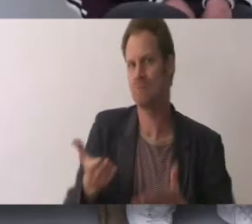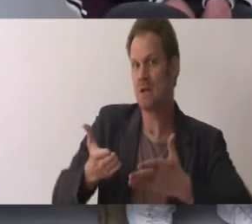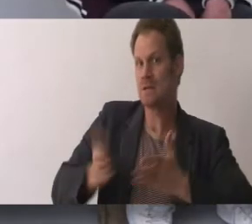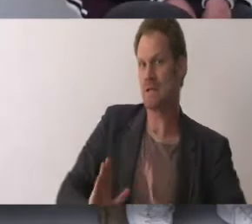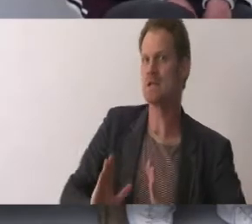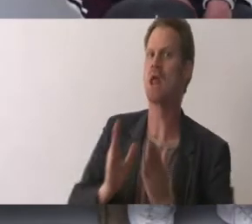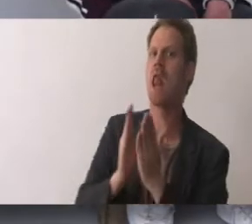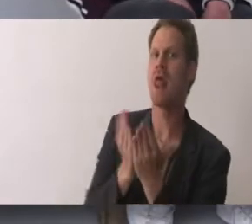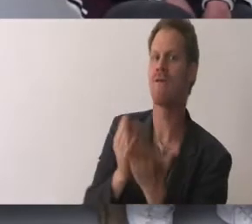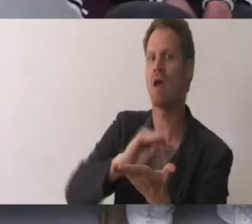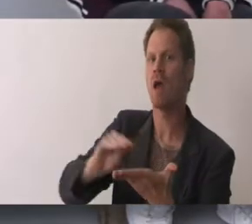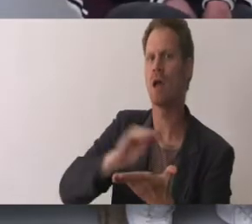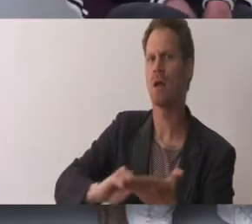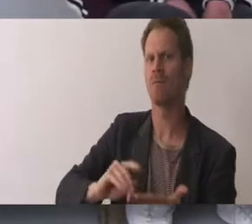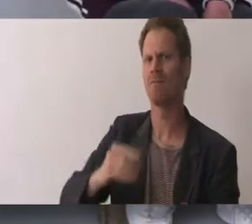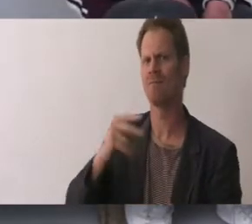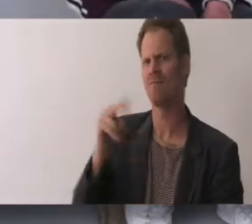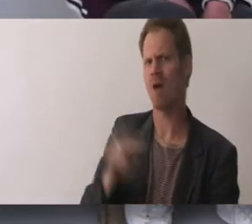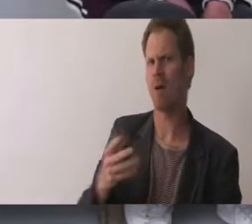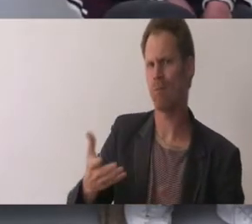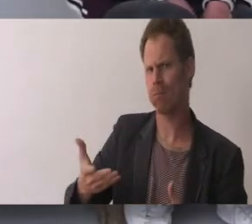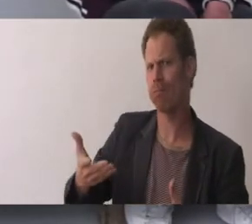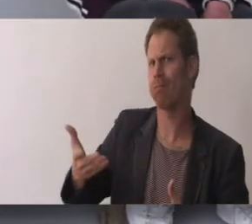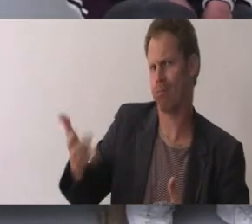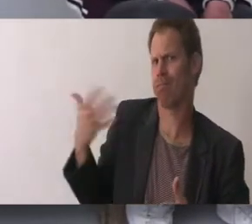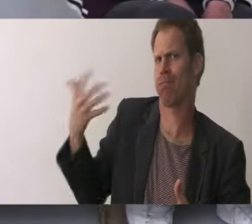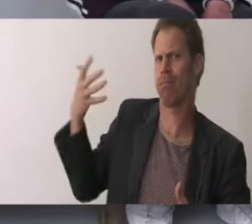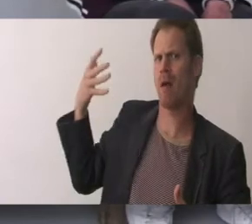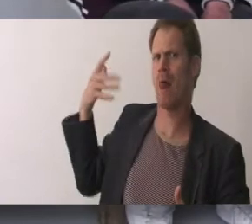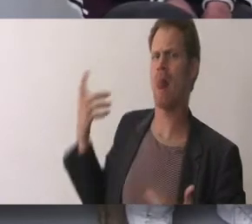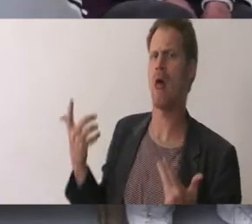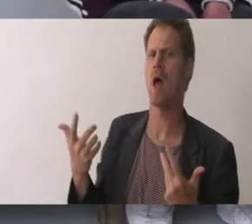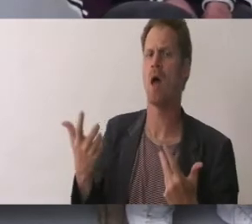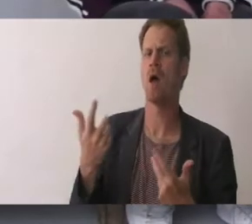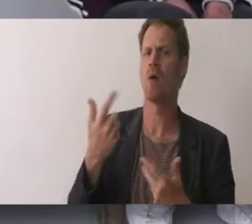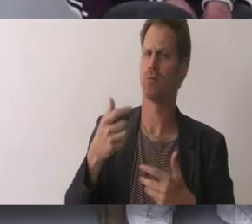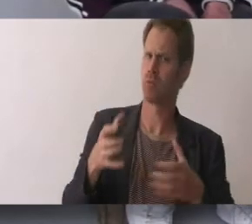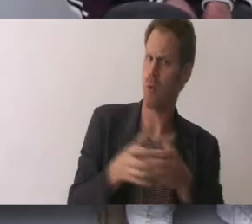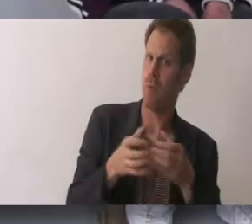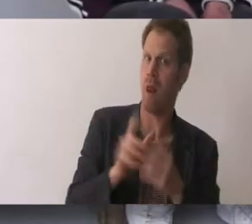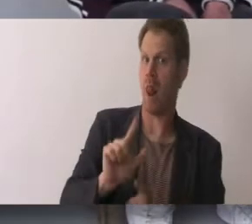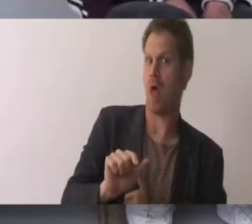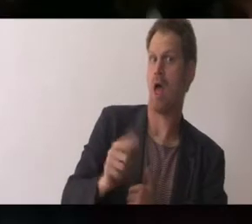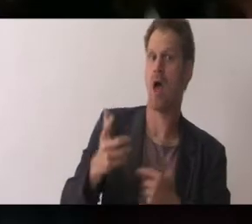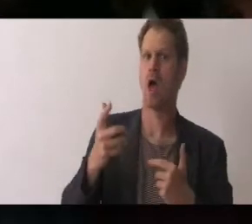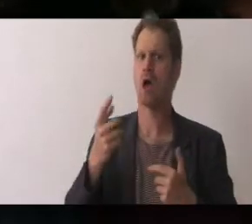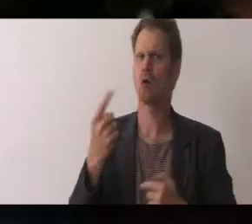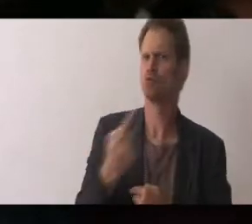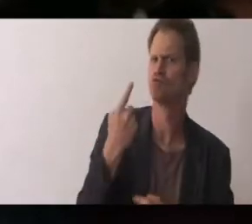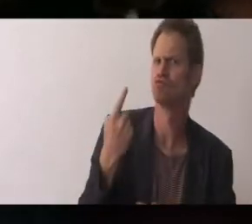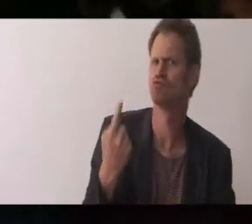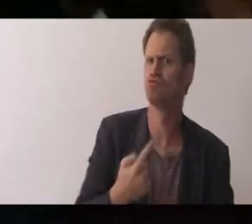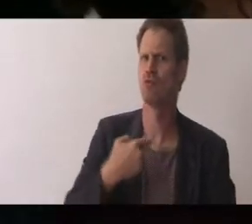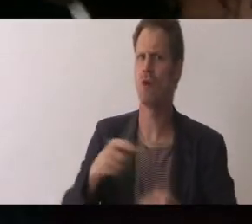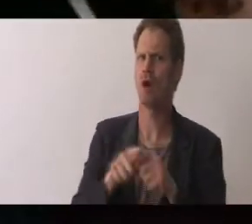On a décidé de faire un manifeste parce que c'est vrai que ça fait un certain temps que le mouvement existe, qu'on a toujours